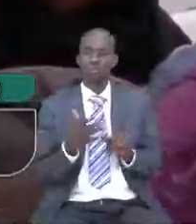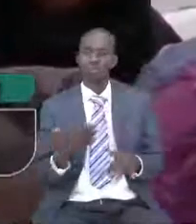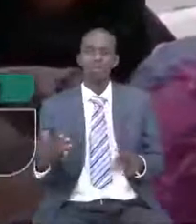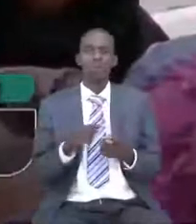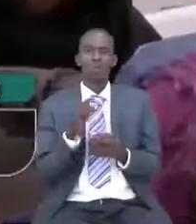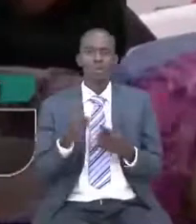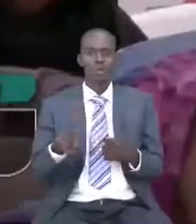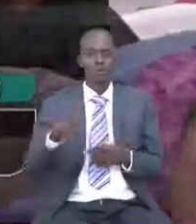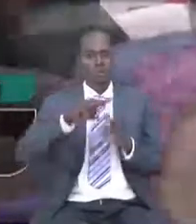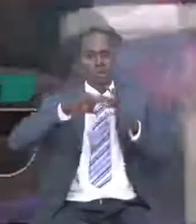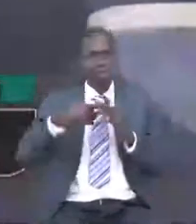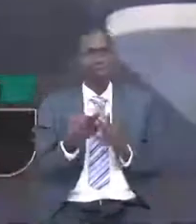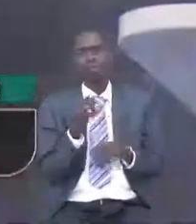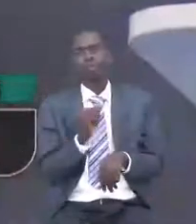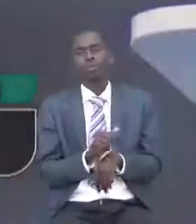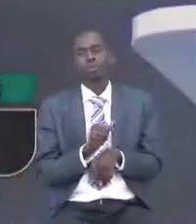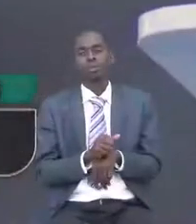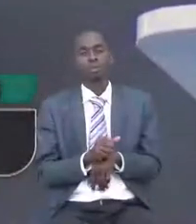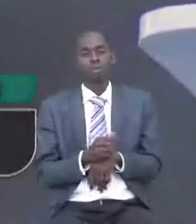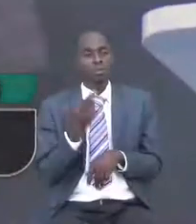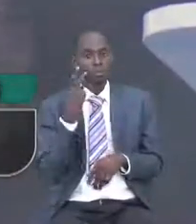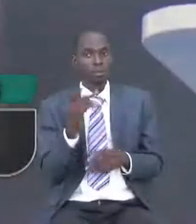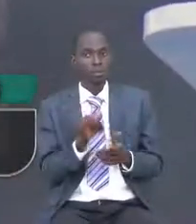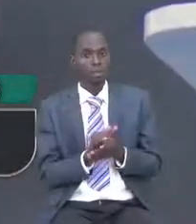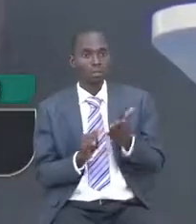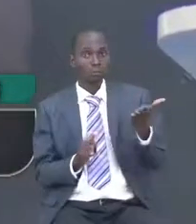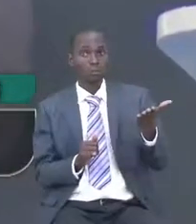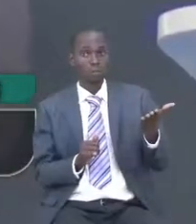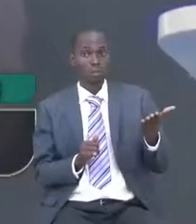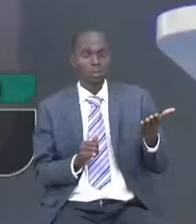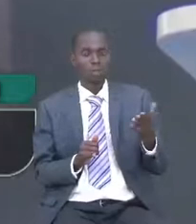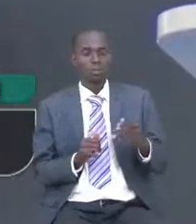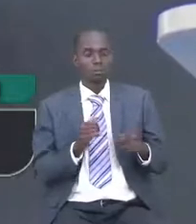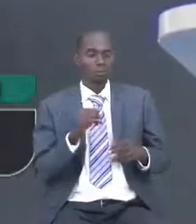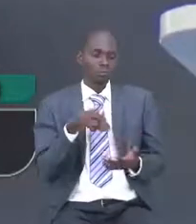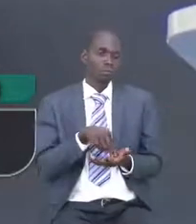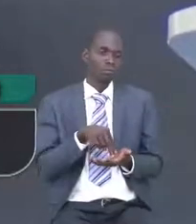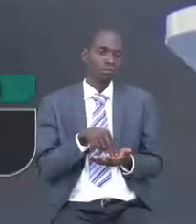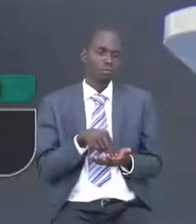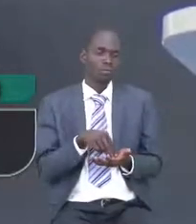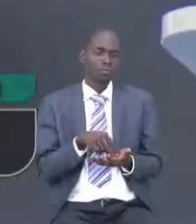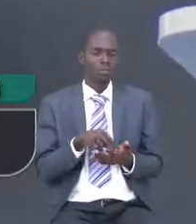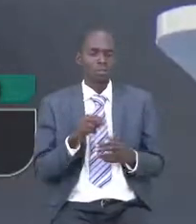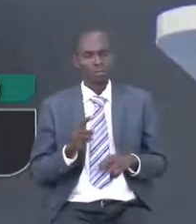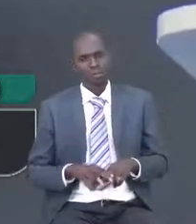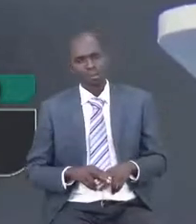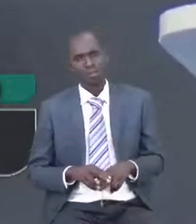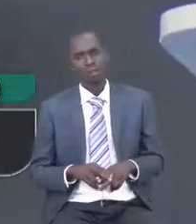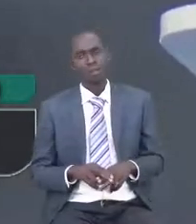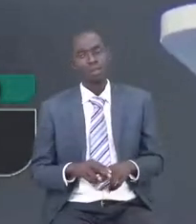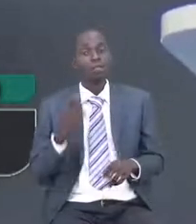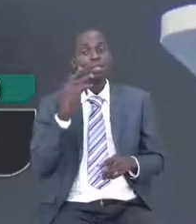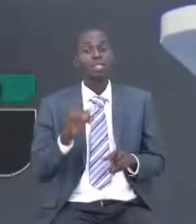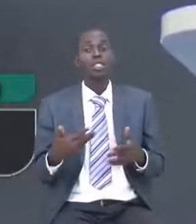commencé à marcher. Regardez ce bébé se lève. Il tombe encore. Et le bébé essaie de faire des